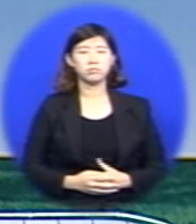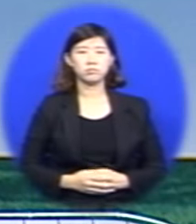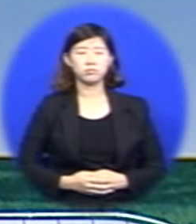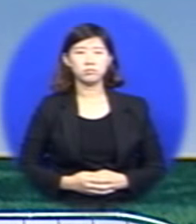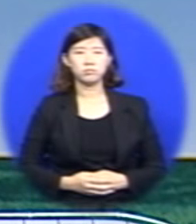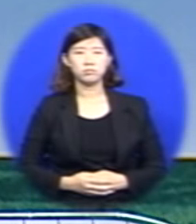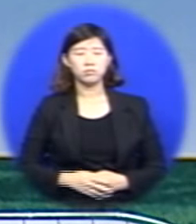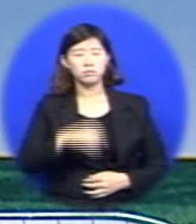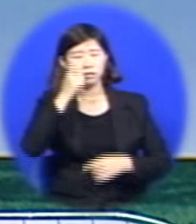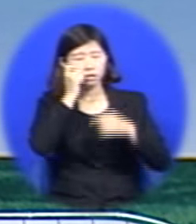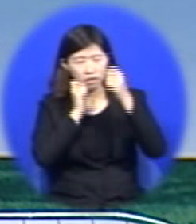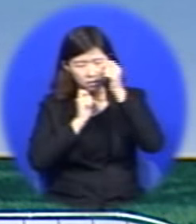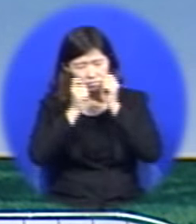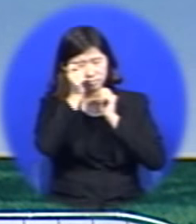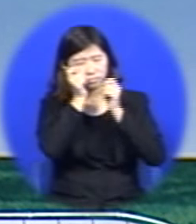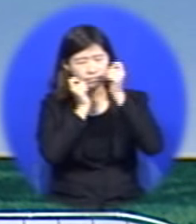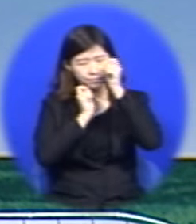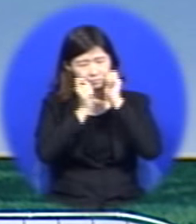그러시면서 우셔요.